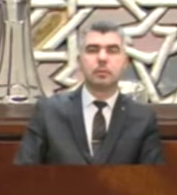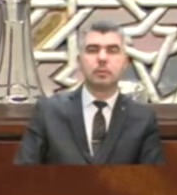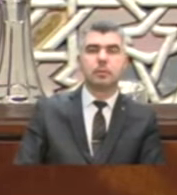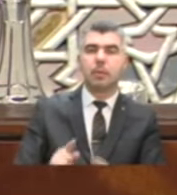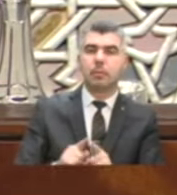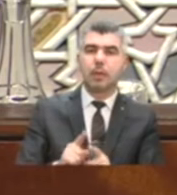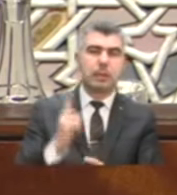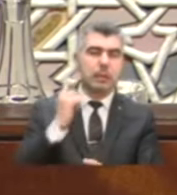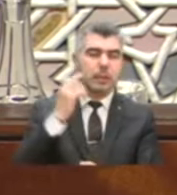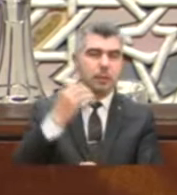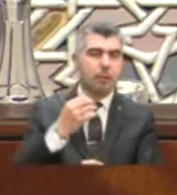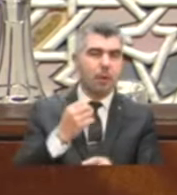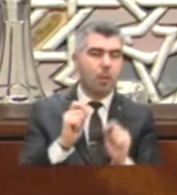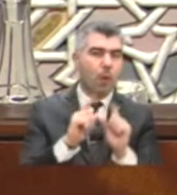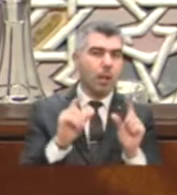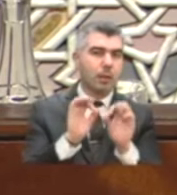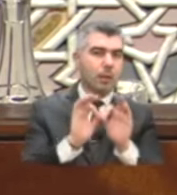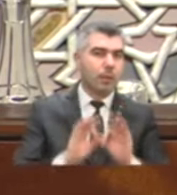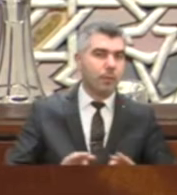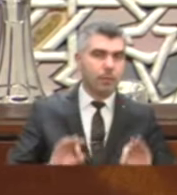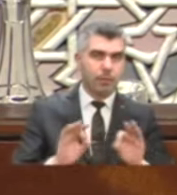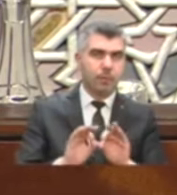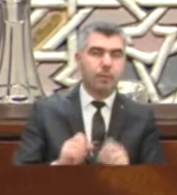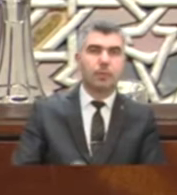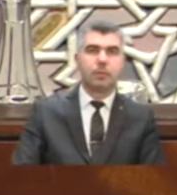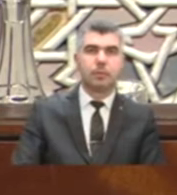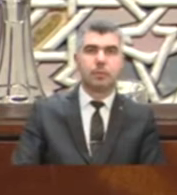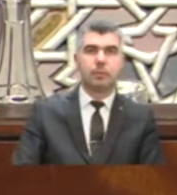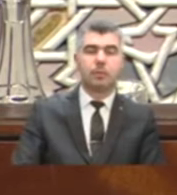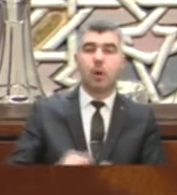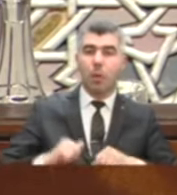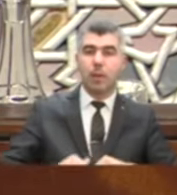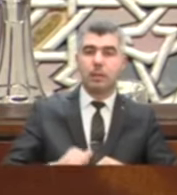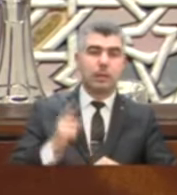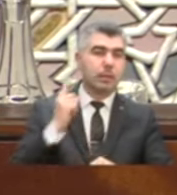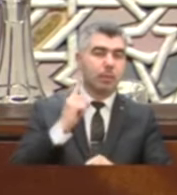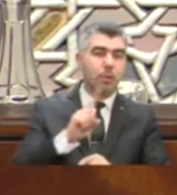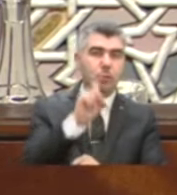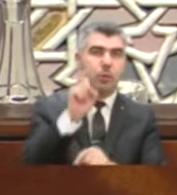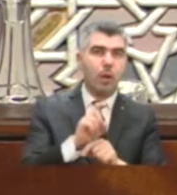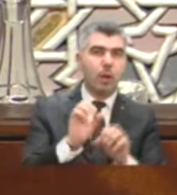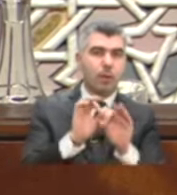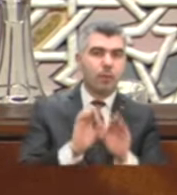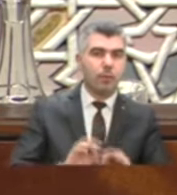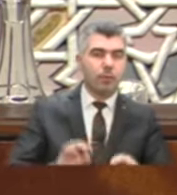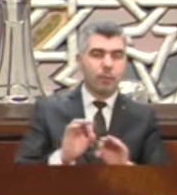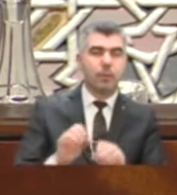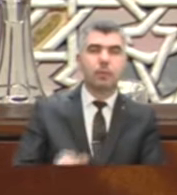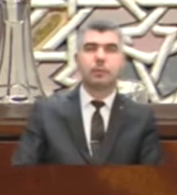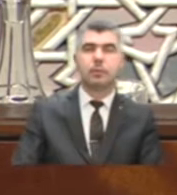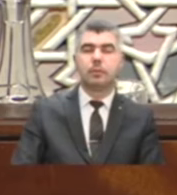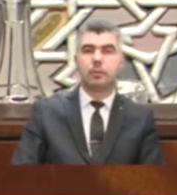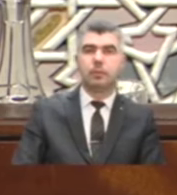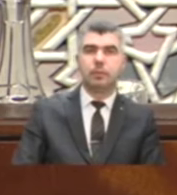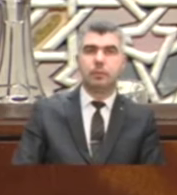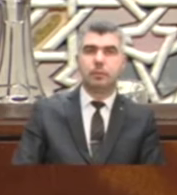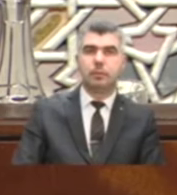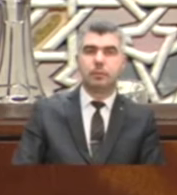على الاخوه اللي كيلقيو الاسئله، ولا السيد الوزير ما سمعش للسؤال. عاود السؤال ديالك السيد النائب